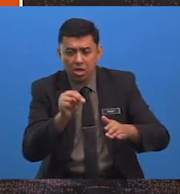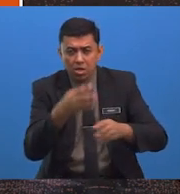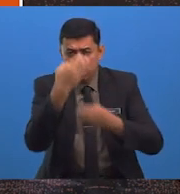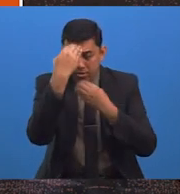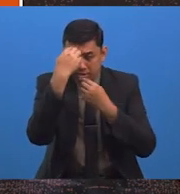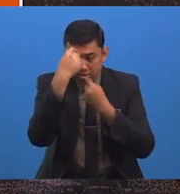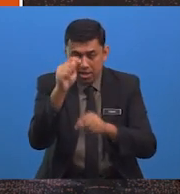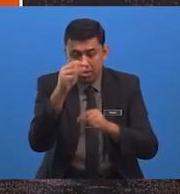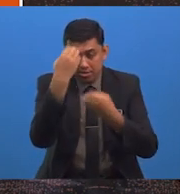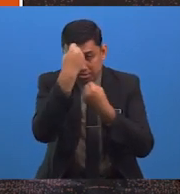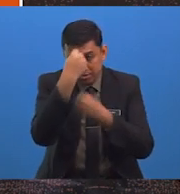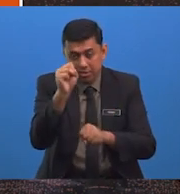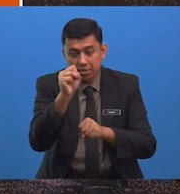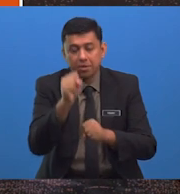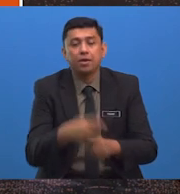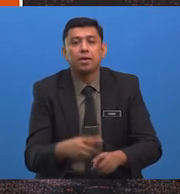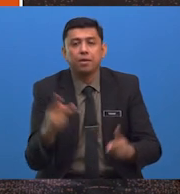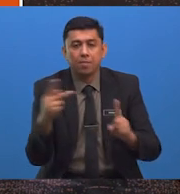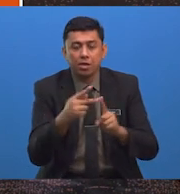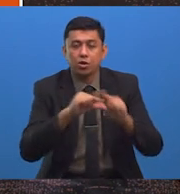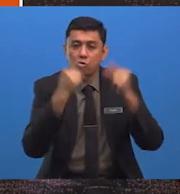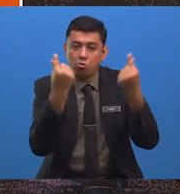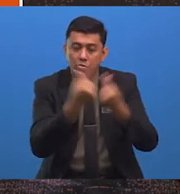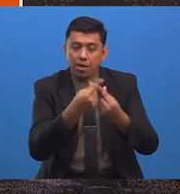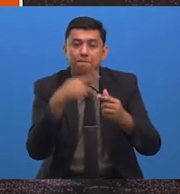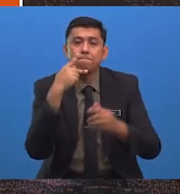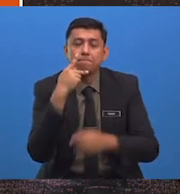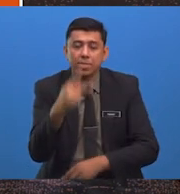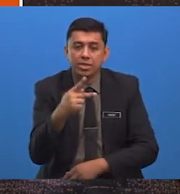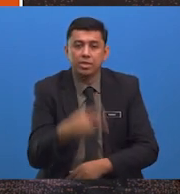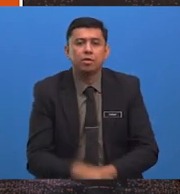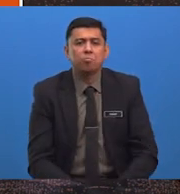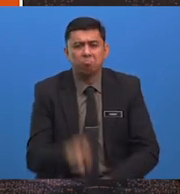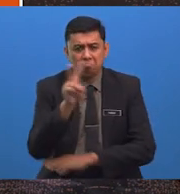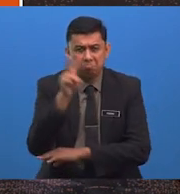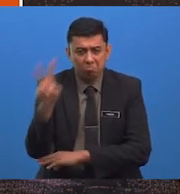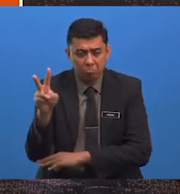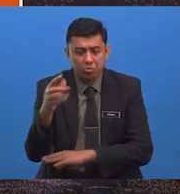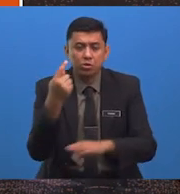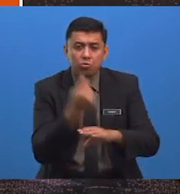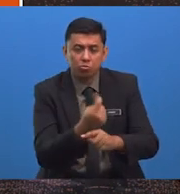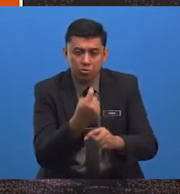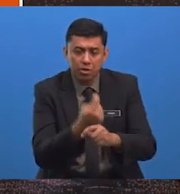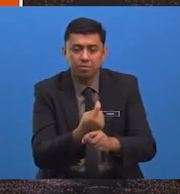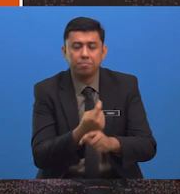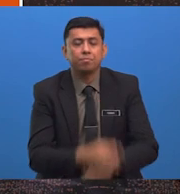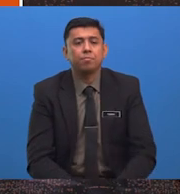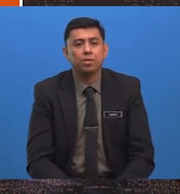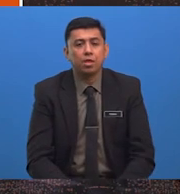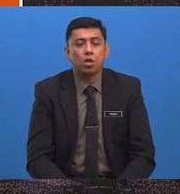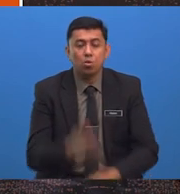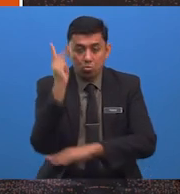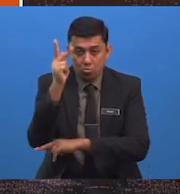setia kepada golongan pemerintah. Peranan kedua-dua golongan ini mengukuhkan